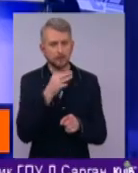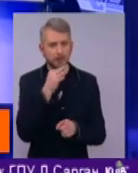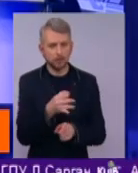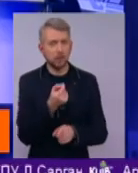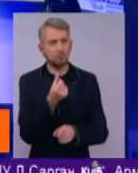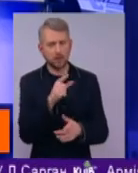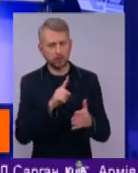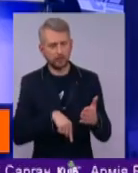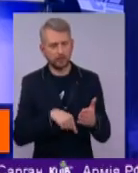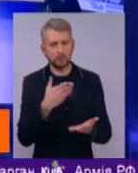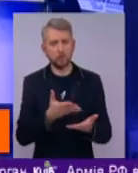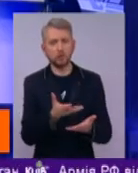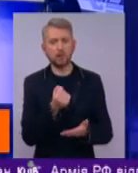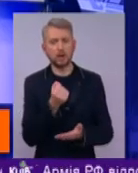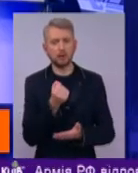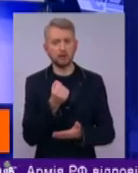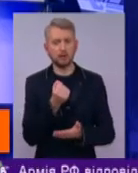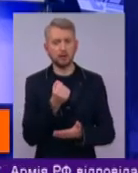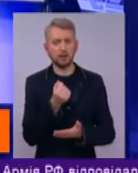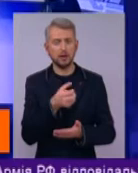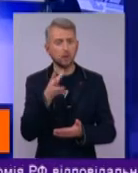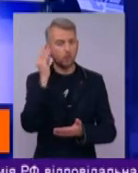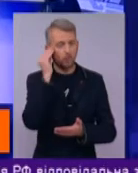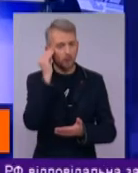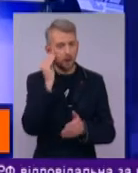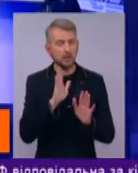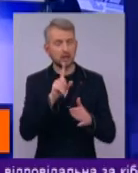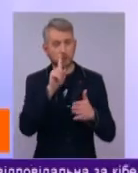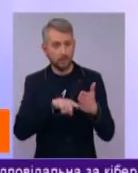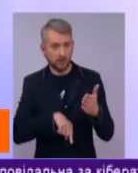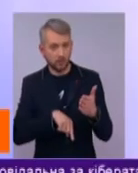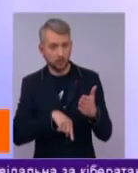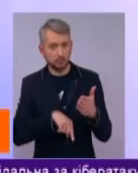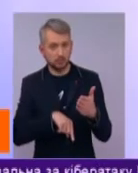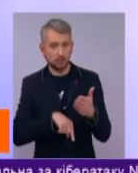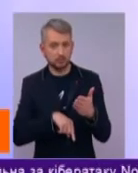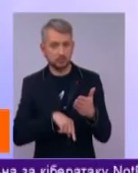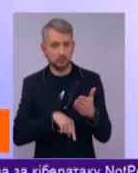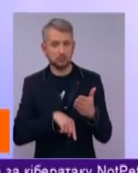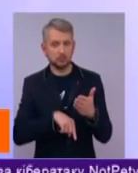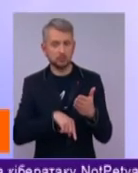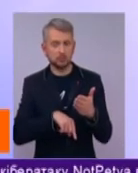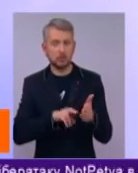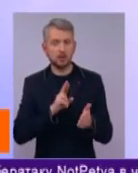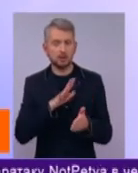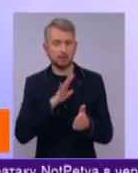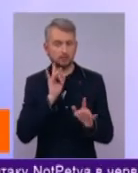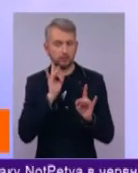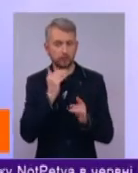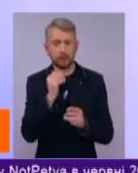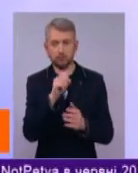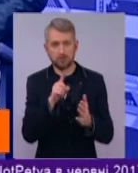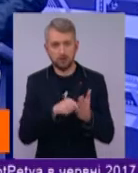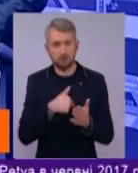мало довіряю. Якщо брати до уваги фактор тільки довіри, да, як прозвучало в вашому питанні,